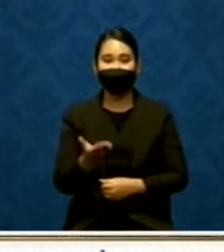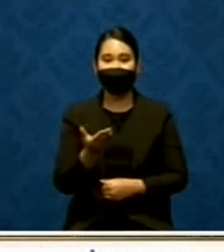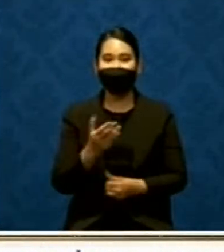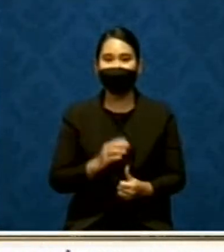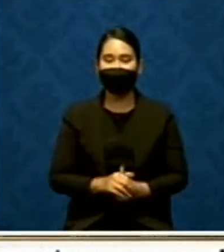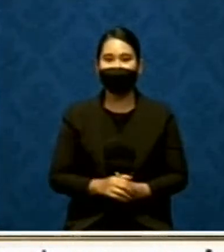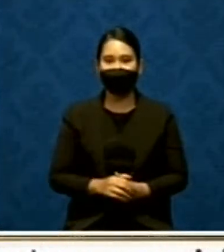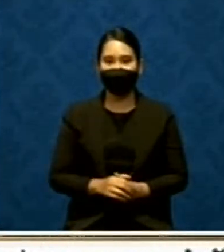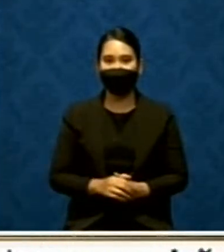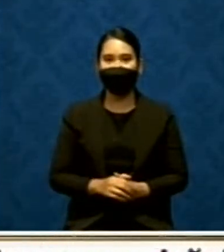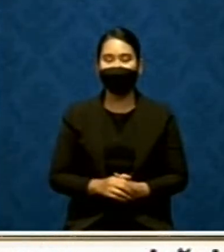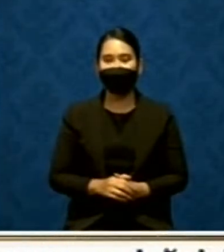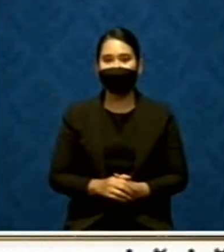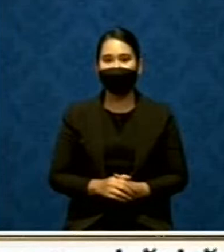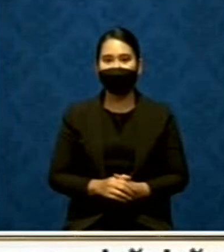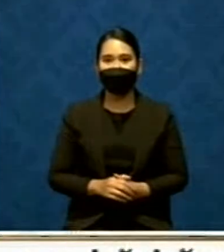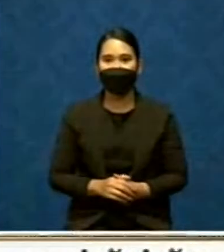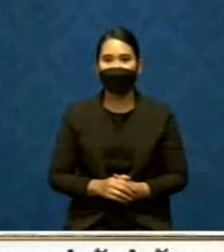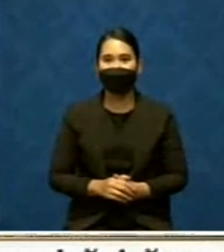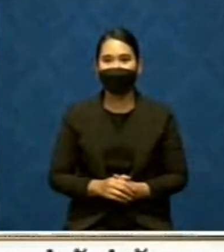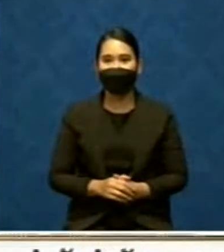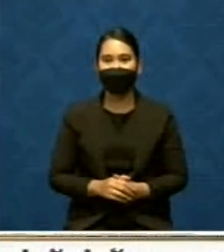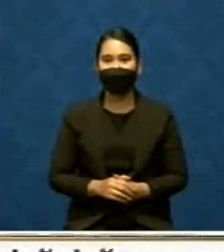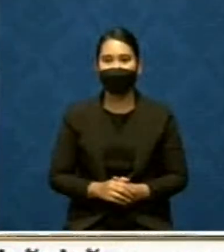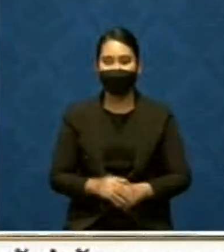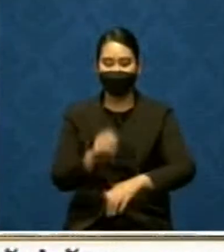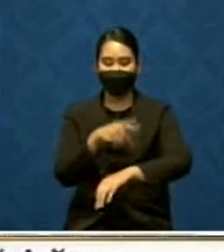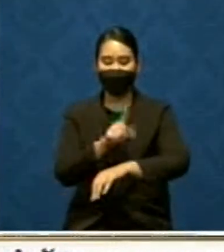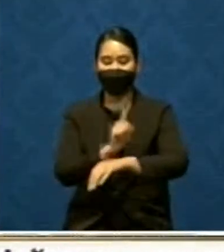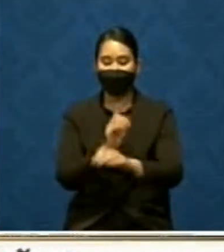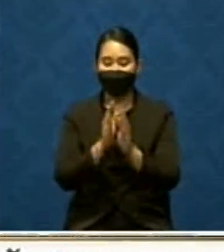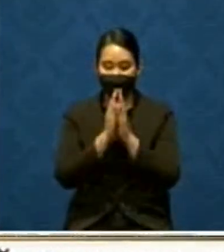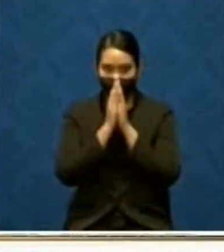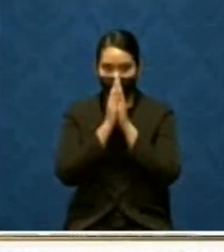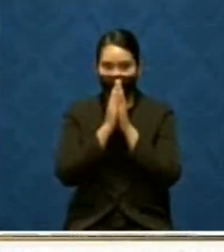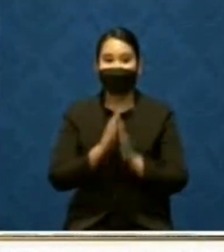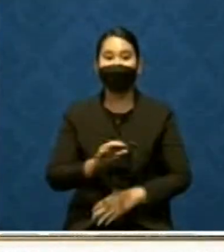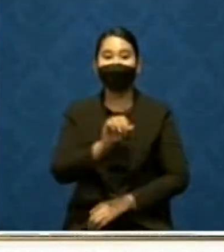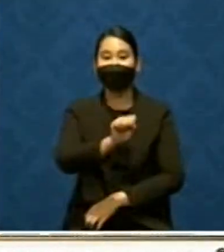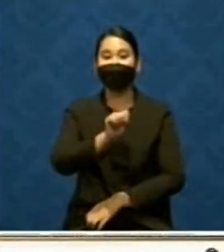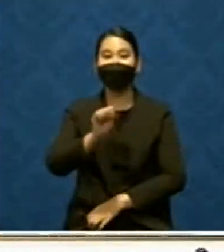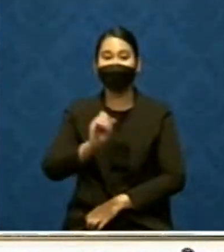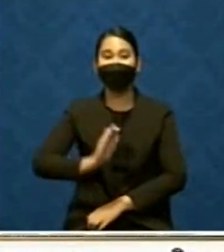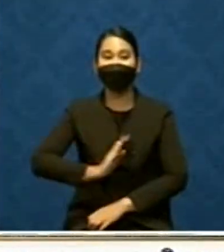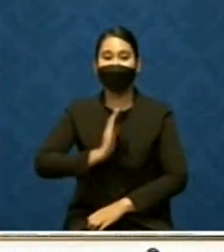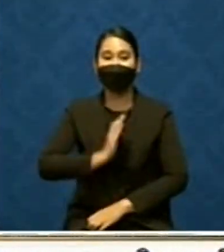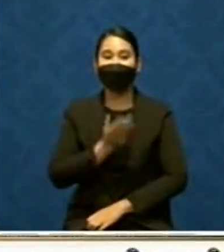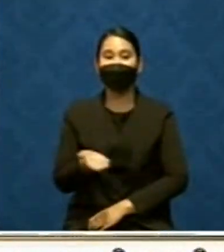ทิตินันครับ ครับท่านประธานที่เคารพท่านสมาชิกผู้ทรงเกียรติ